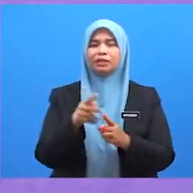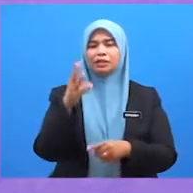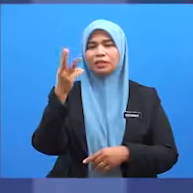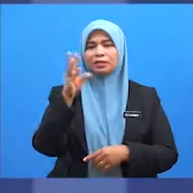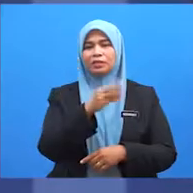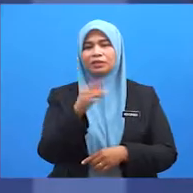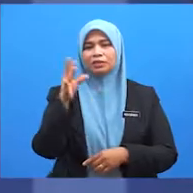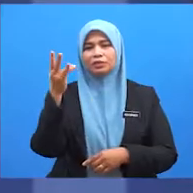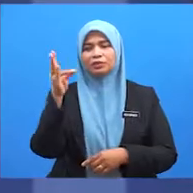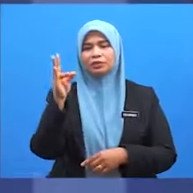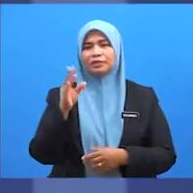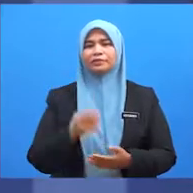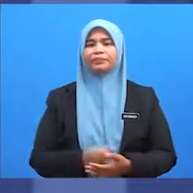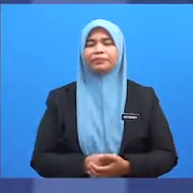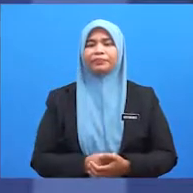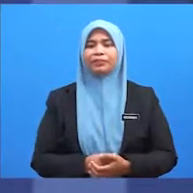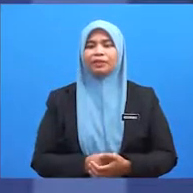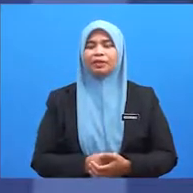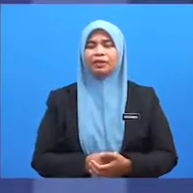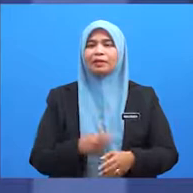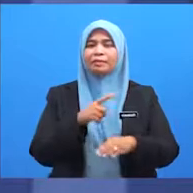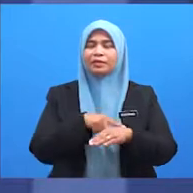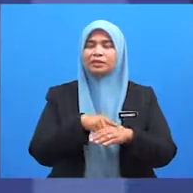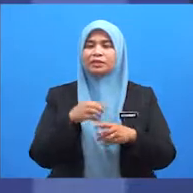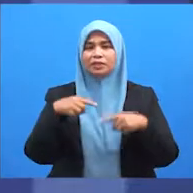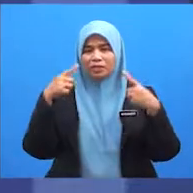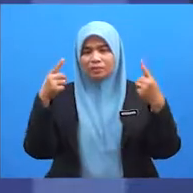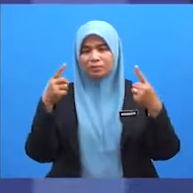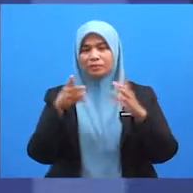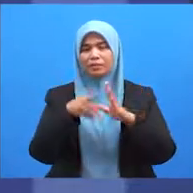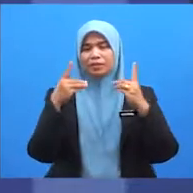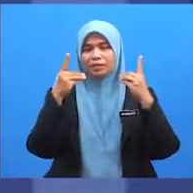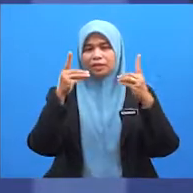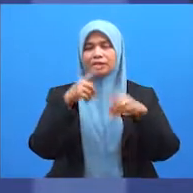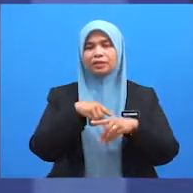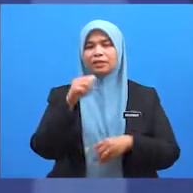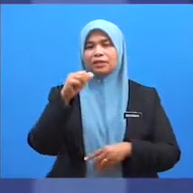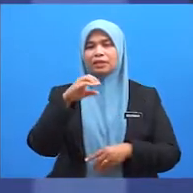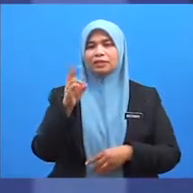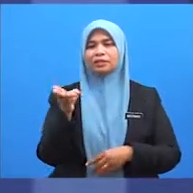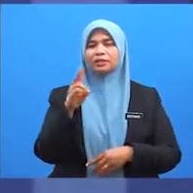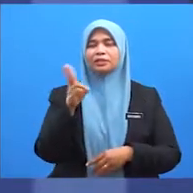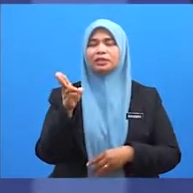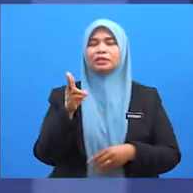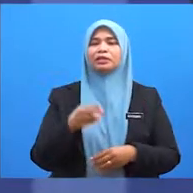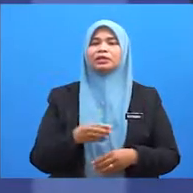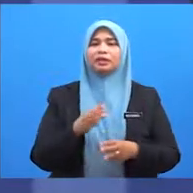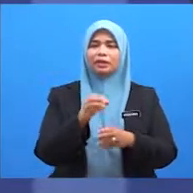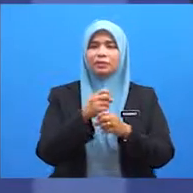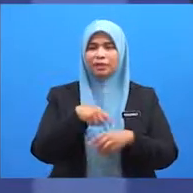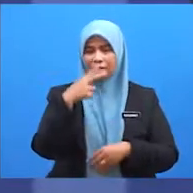Masihi. Zaman kegemilangan pendidikan di Aceh sebenarnya dapat